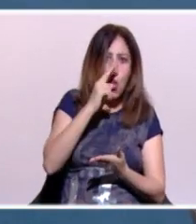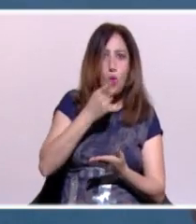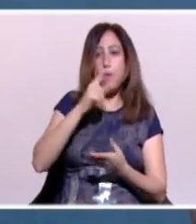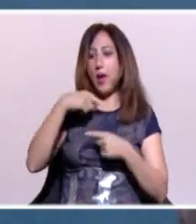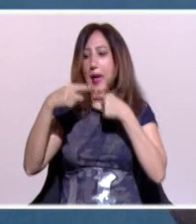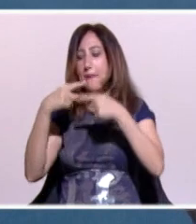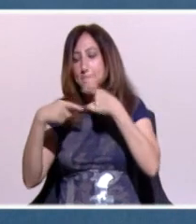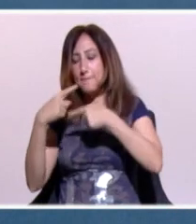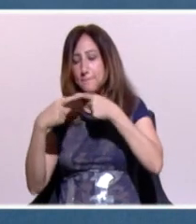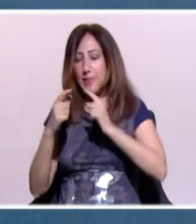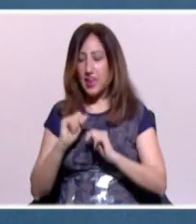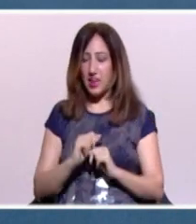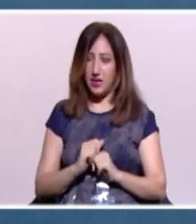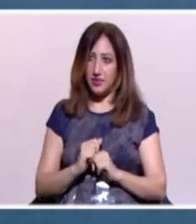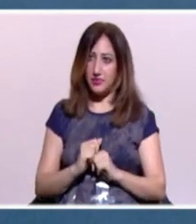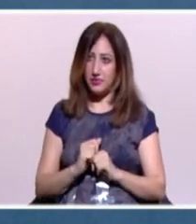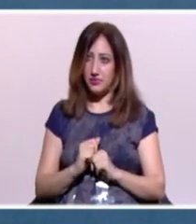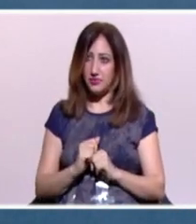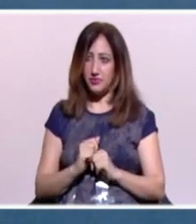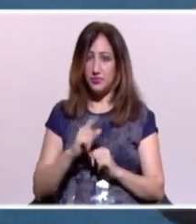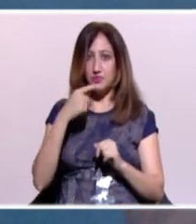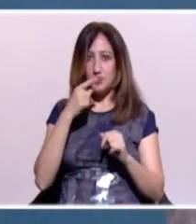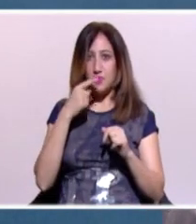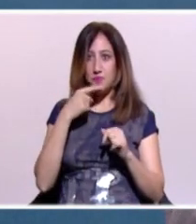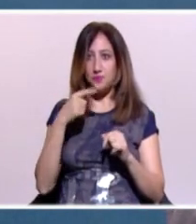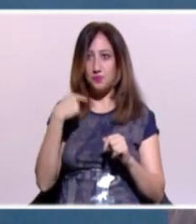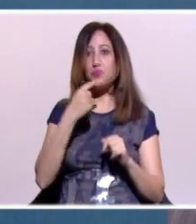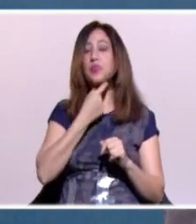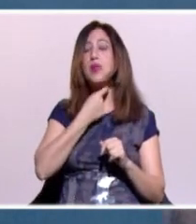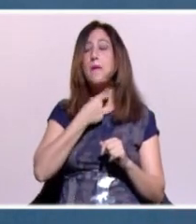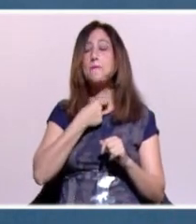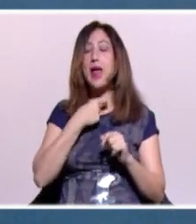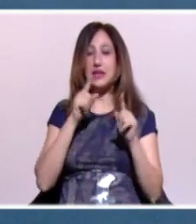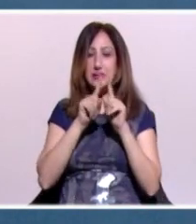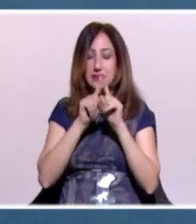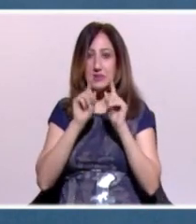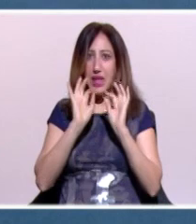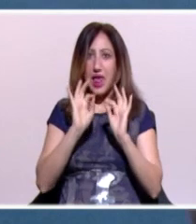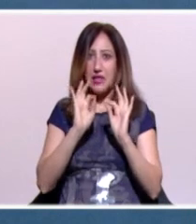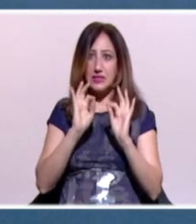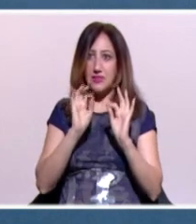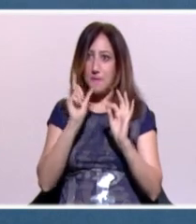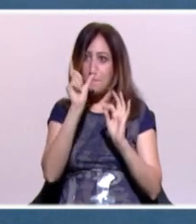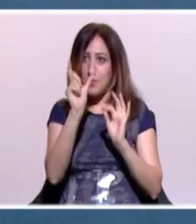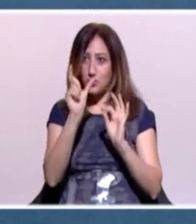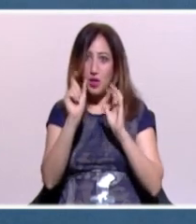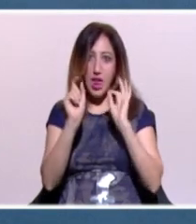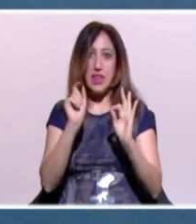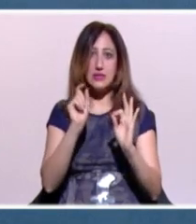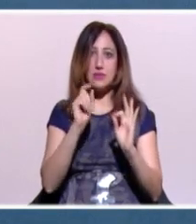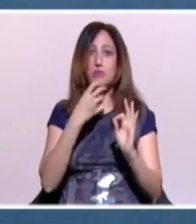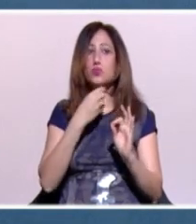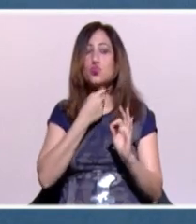قرار جدا، فده بيعمل حالة اهتزاز شديدة جدا في الأحبال الصوتية، فما كنتش أقدر أكمل مشهد. طيب تاخد بقى التون الصوت